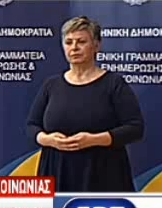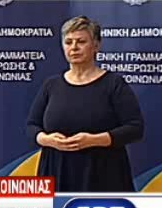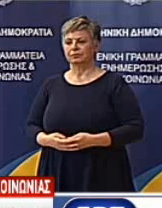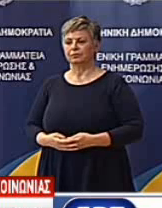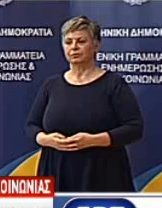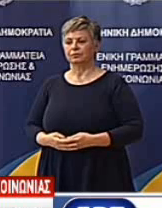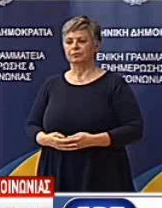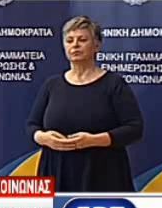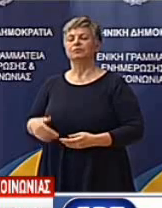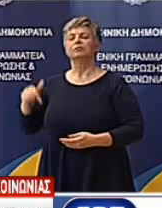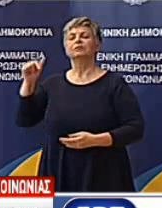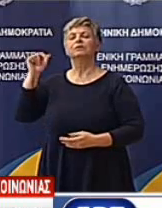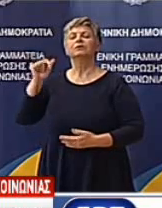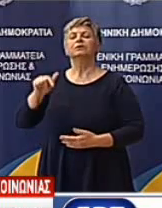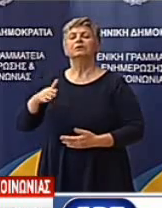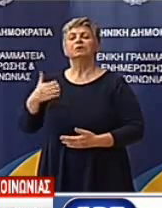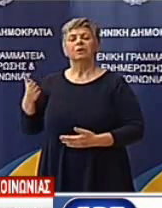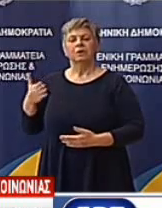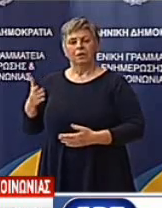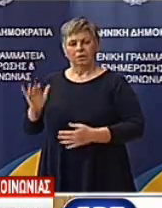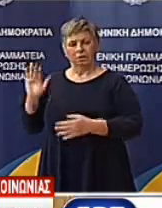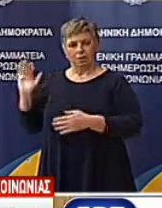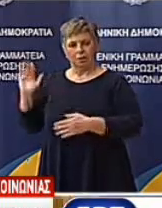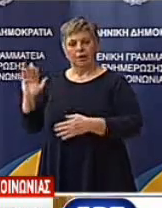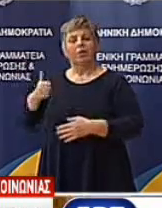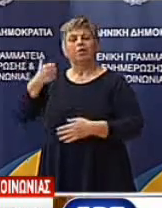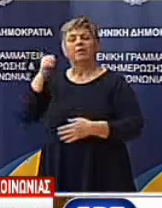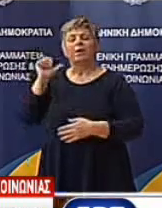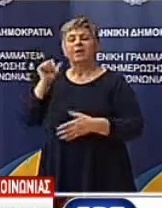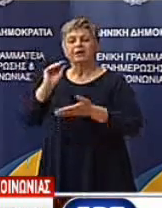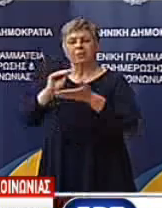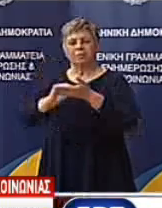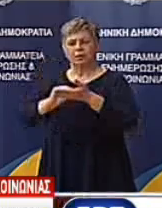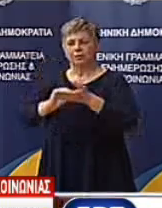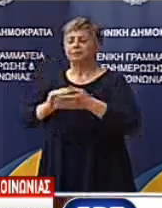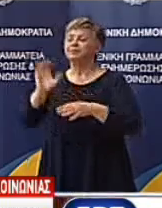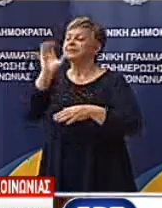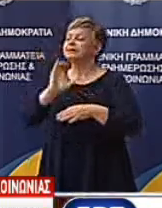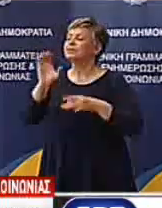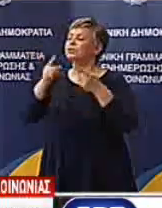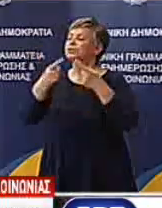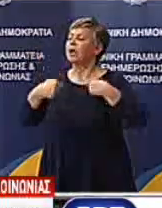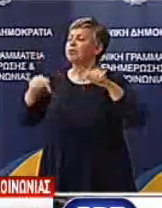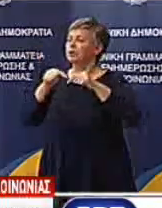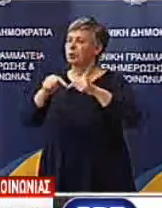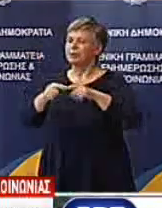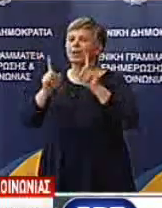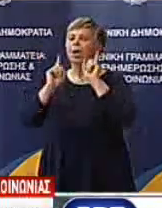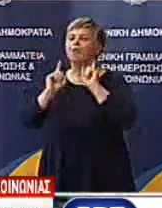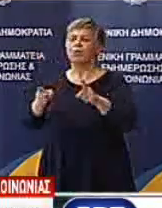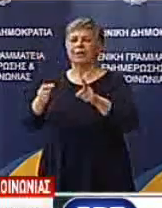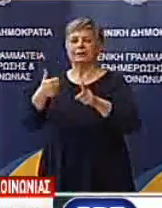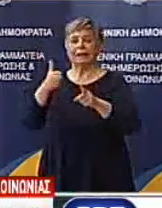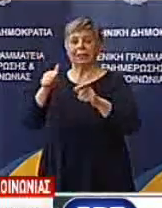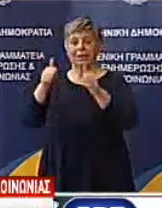Καλονάκη, Δημήτρα μου, Καυτοειδήσεων Ινών. Η Ευρώπη αποφάσισε ότι αν στο διάστημα των 3 μηνών η